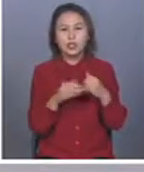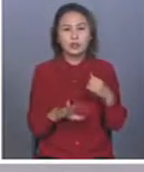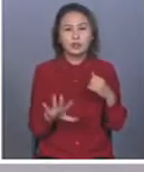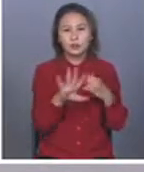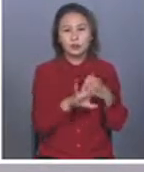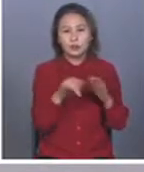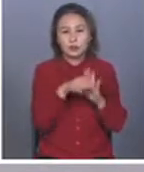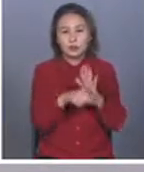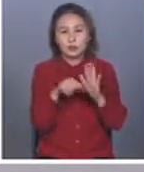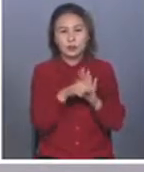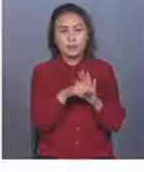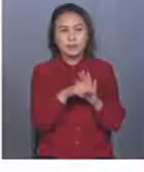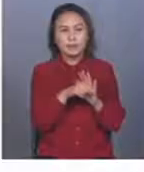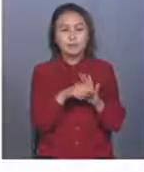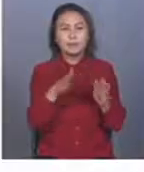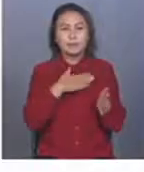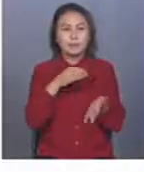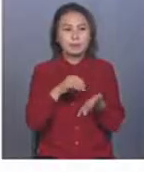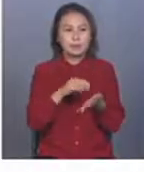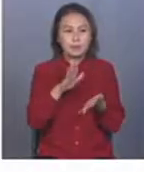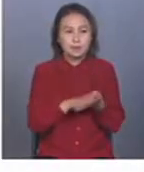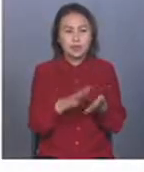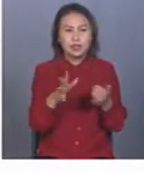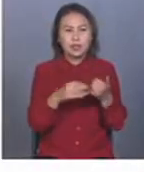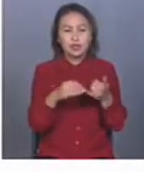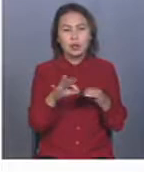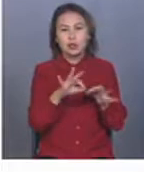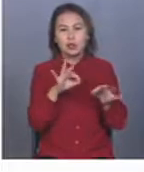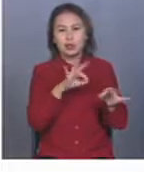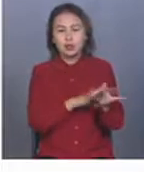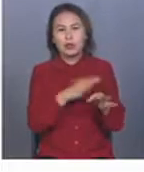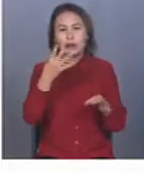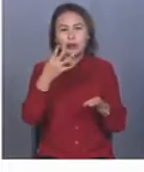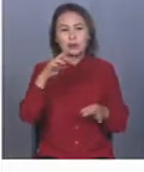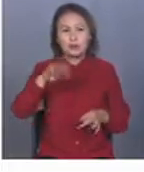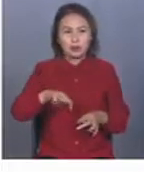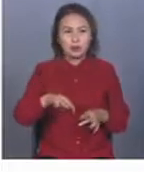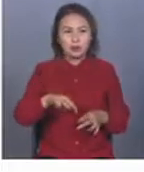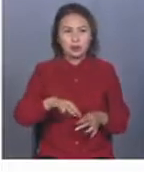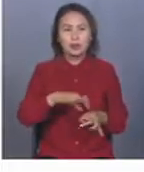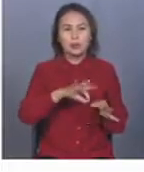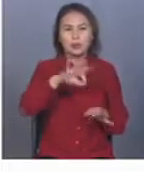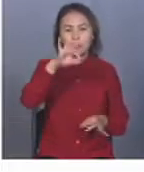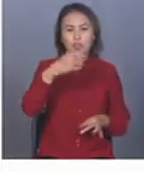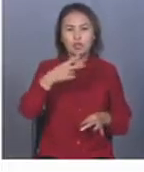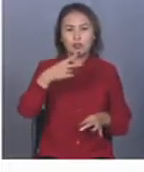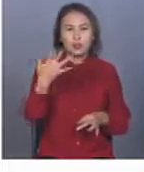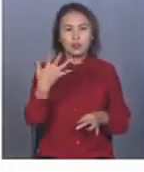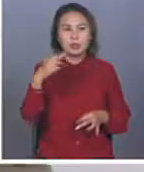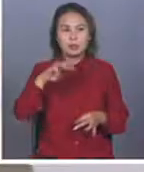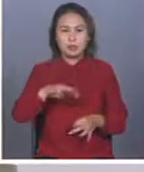ішіндегі. Бізде жазылып тұр. Жердің ұзындығы 40 метр және ені 25